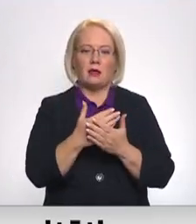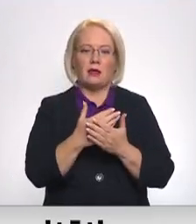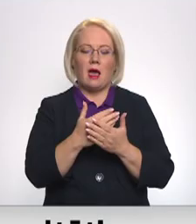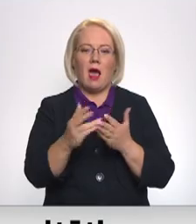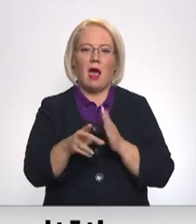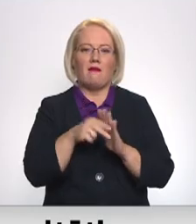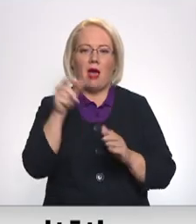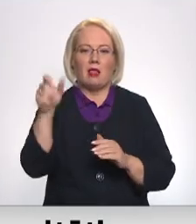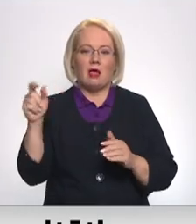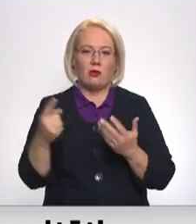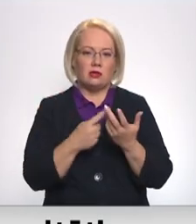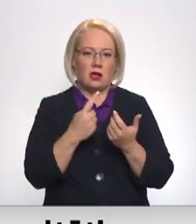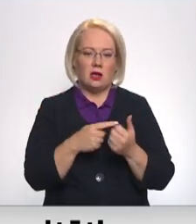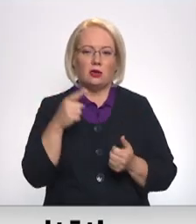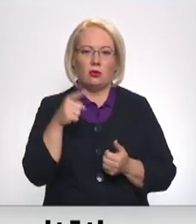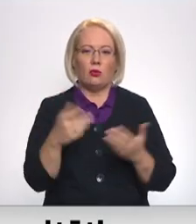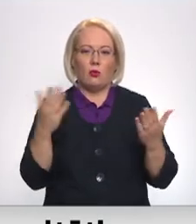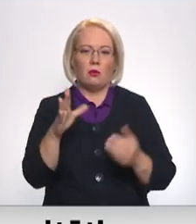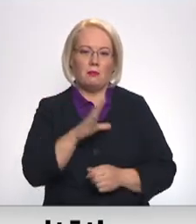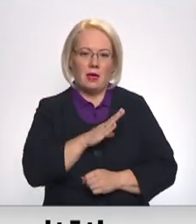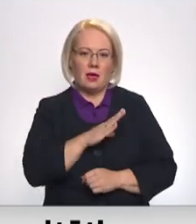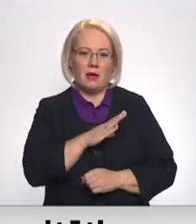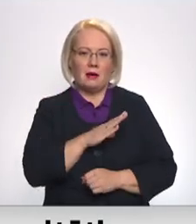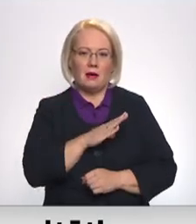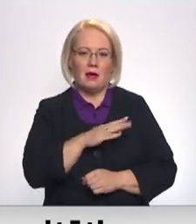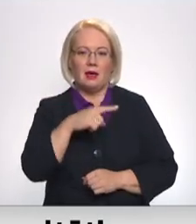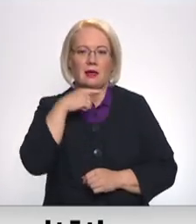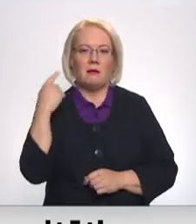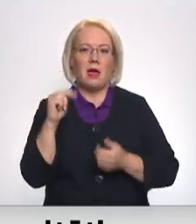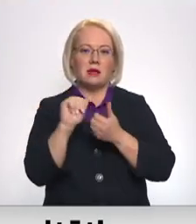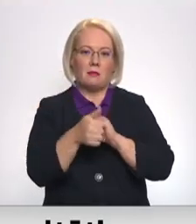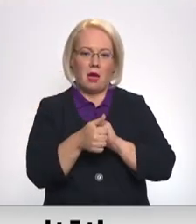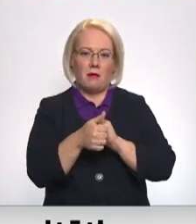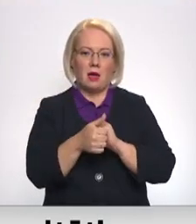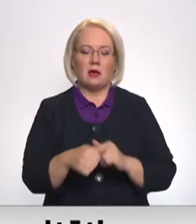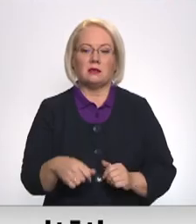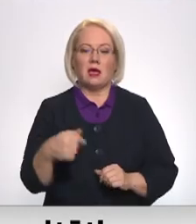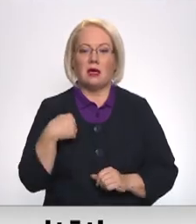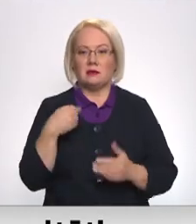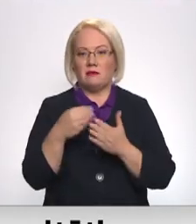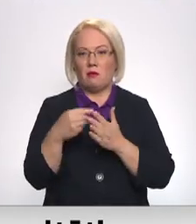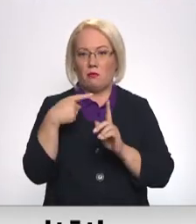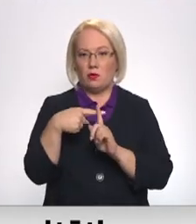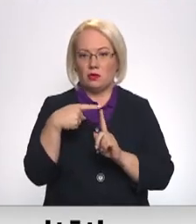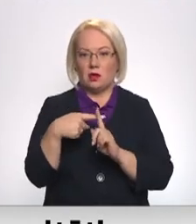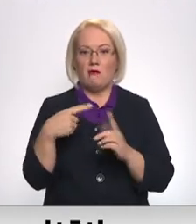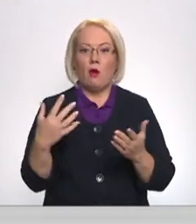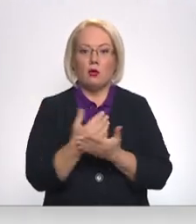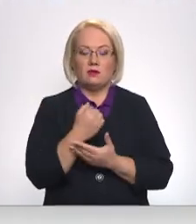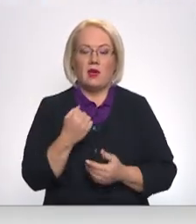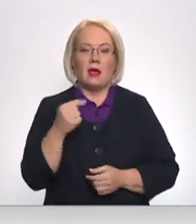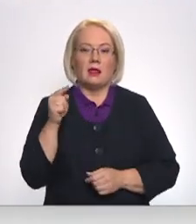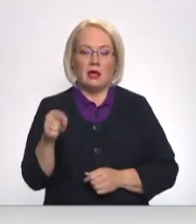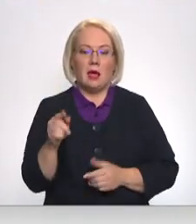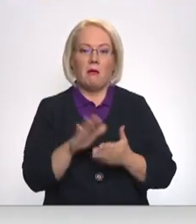šajās vēlēšanās, ir tur, kur viņi bija. Žēl, gribējās pārmaiņas. Pozitīvi, jo uzvarēja tie, par kuriem